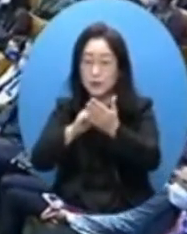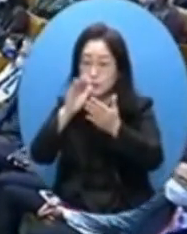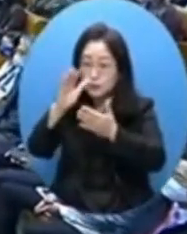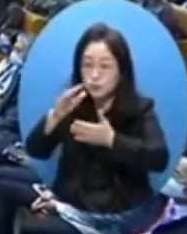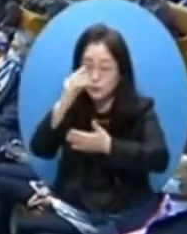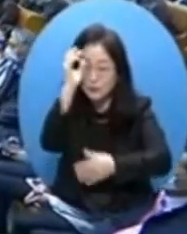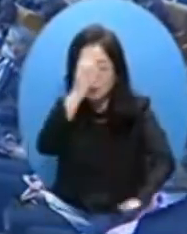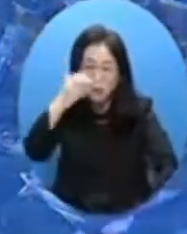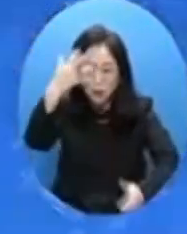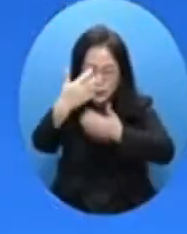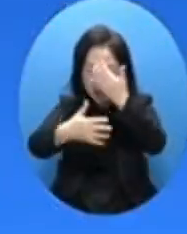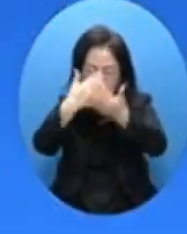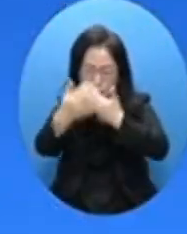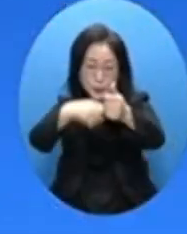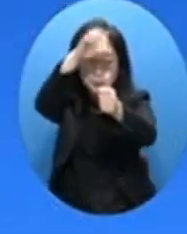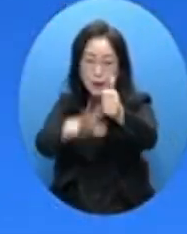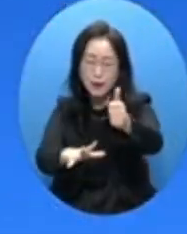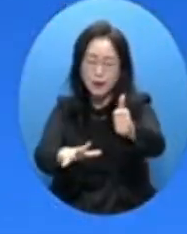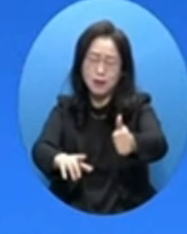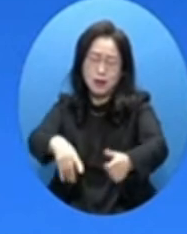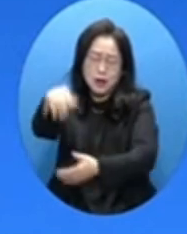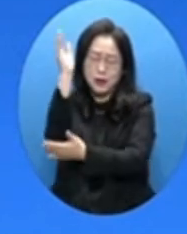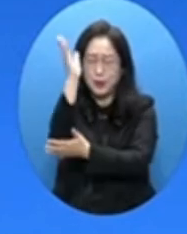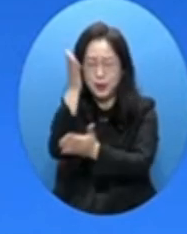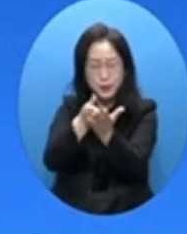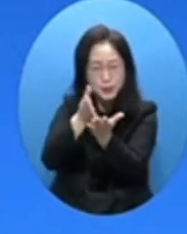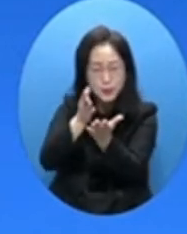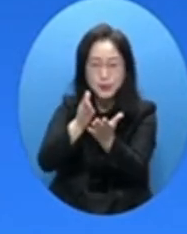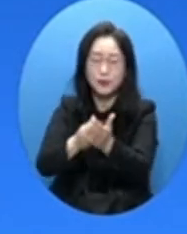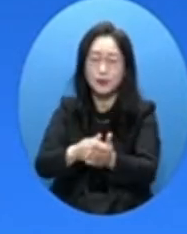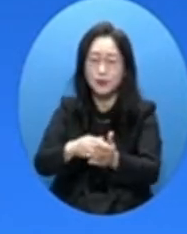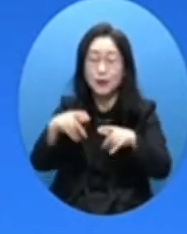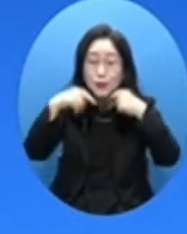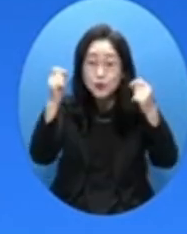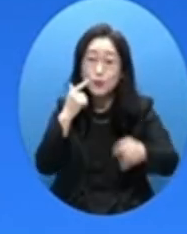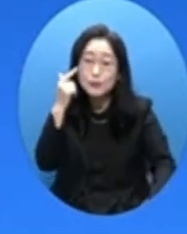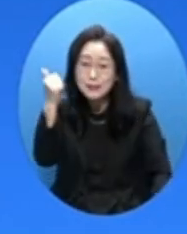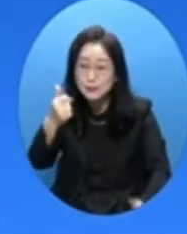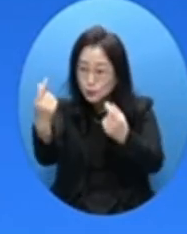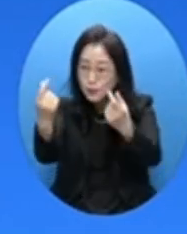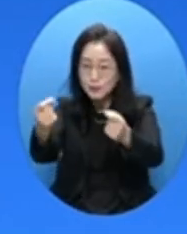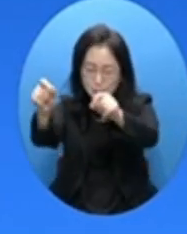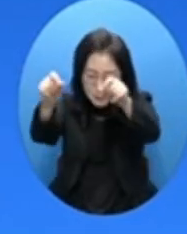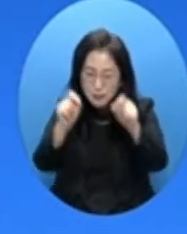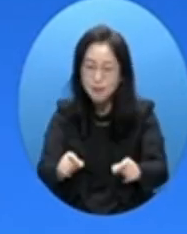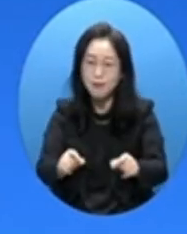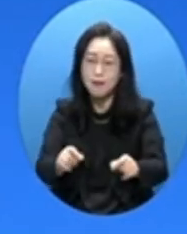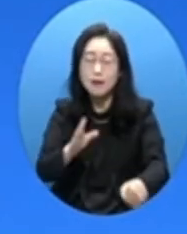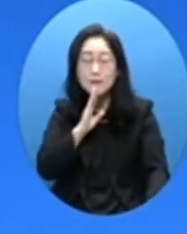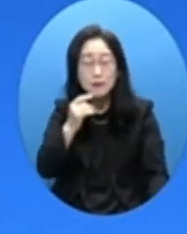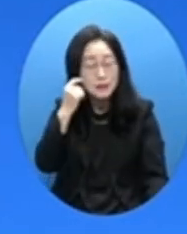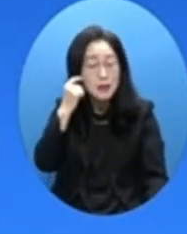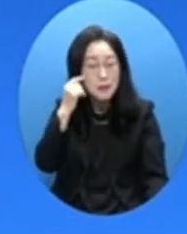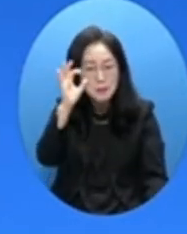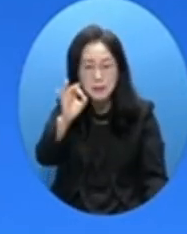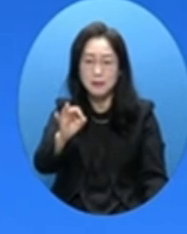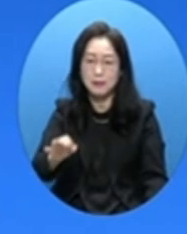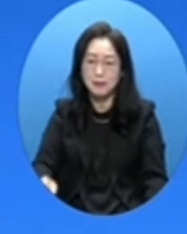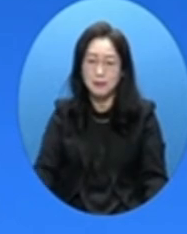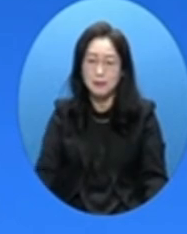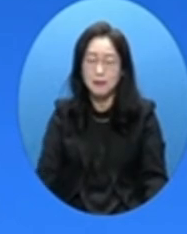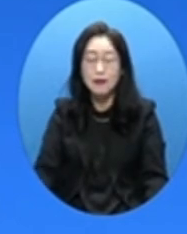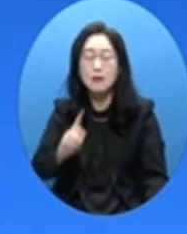불이 맞아 그가 불을 토하는 설교를 했습니다 우리 주님 목사님 전성기 때 불토하는 그 설계 모습을 상상해 보시기 바랍니다